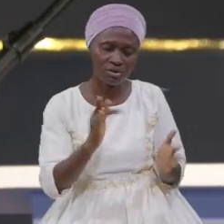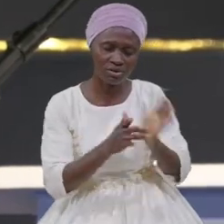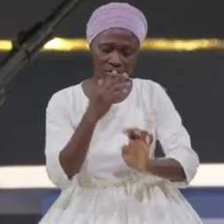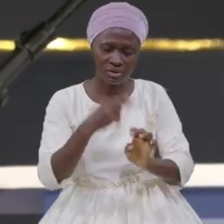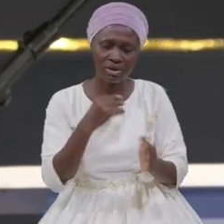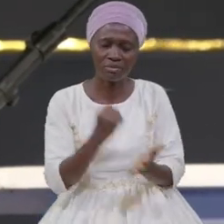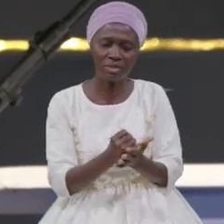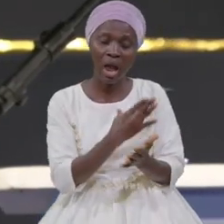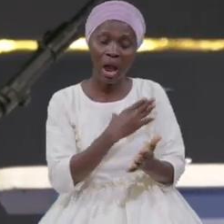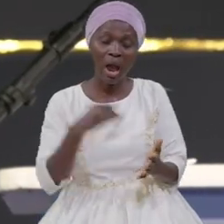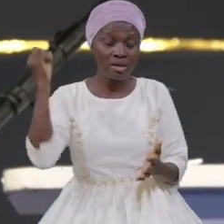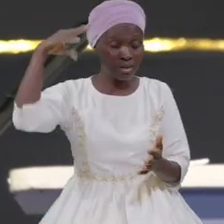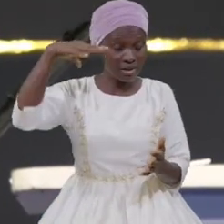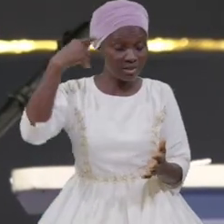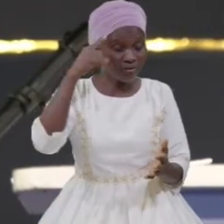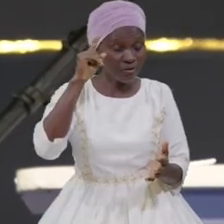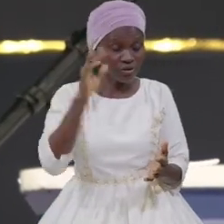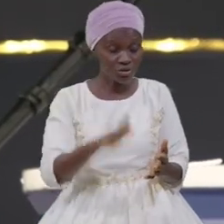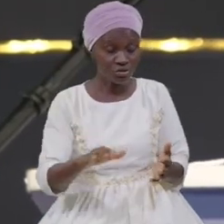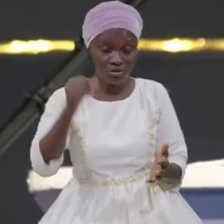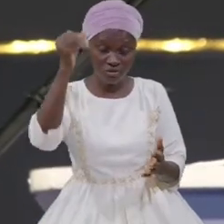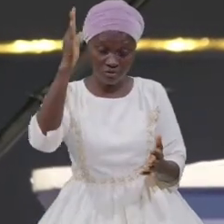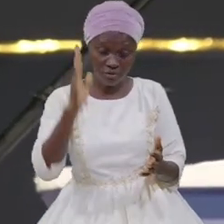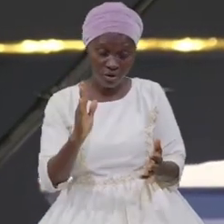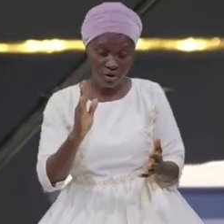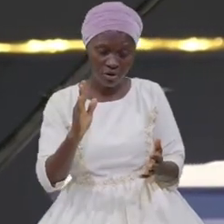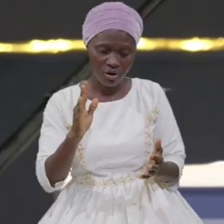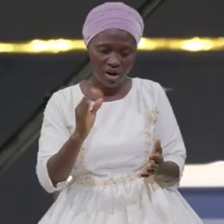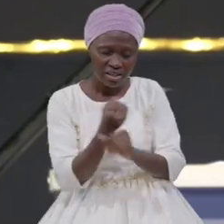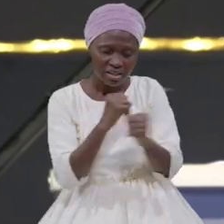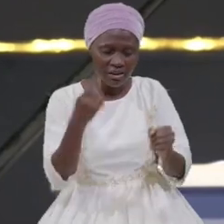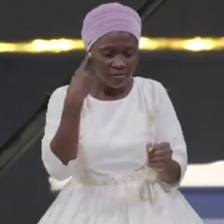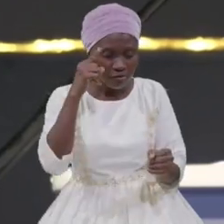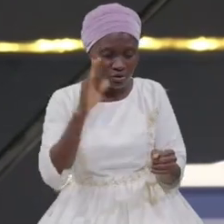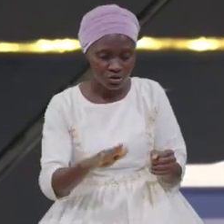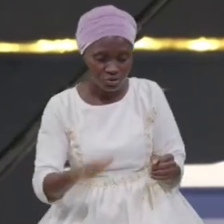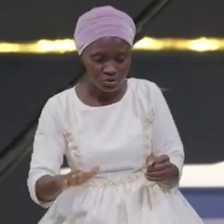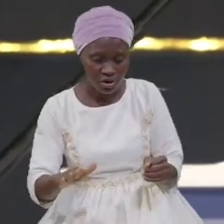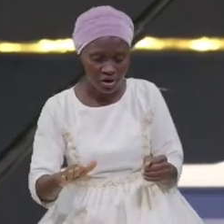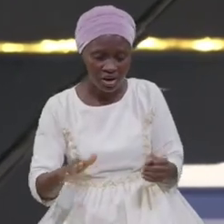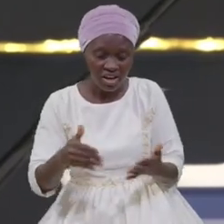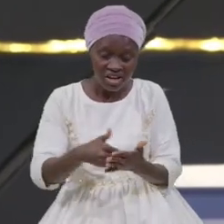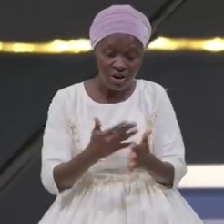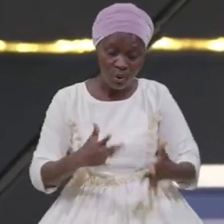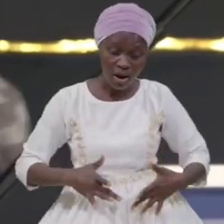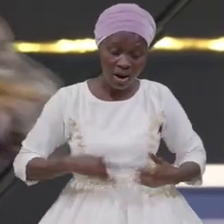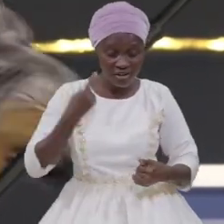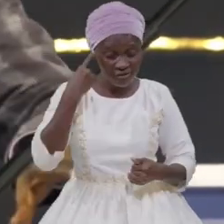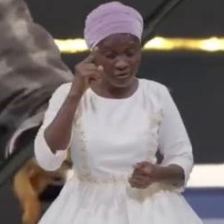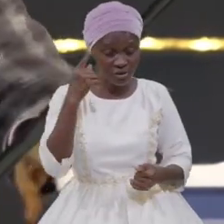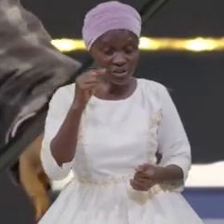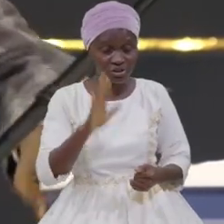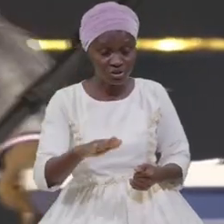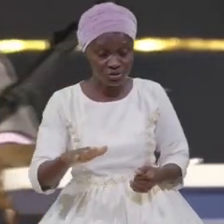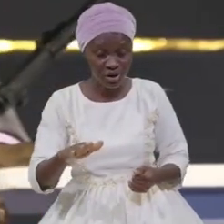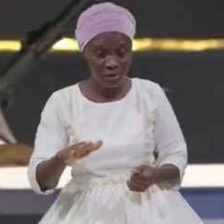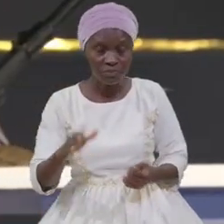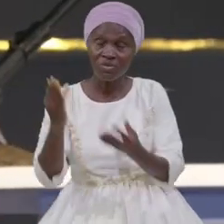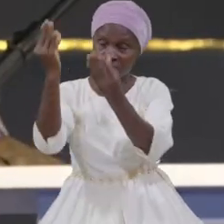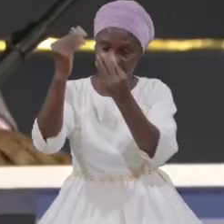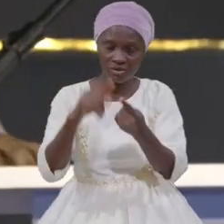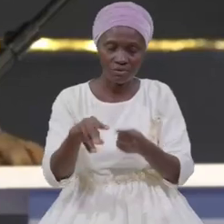la grâce pour les enfants, le salut pour les enfants, la nouvelle vie pour les enfants